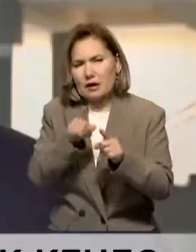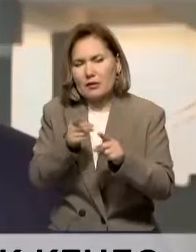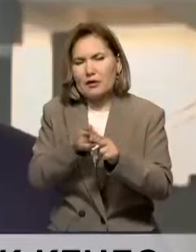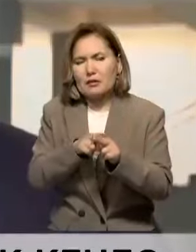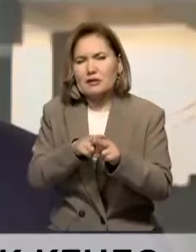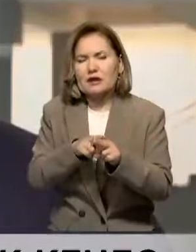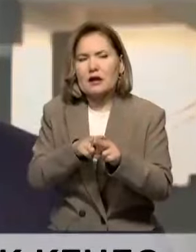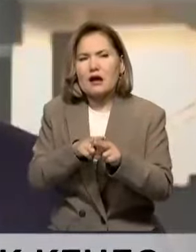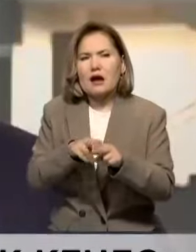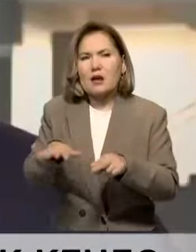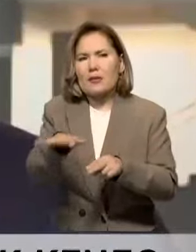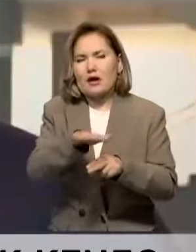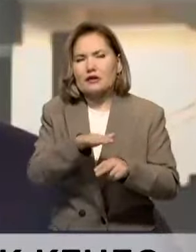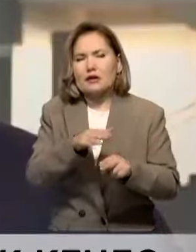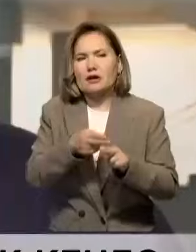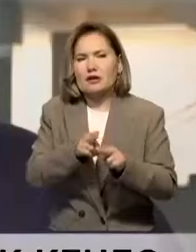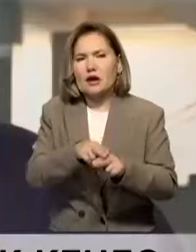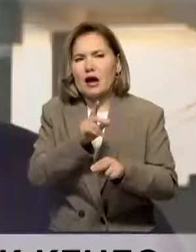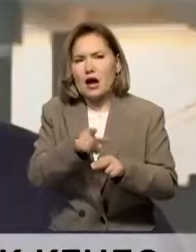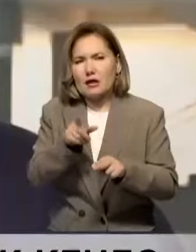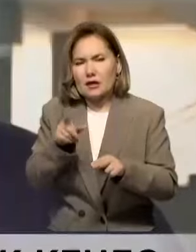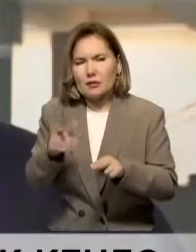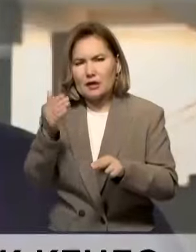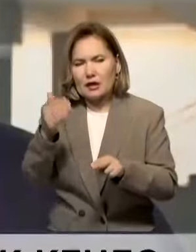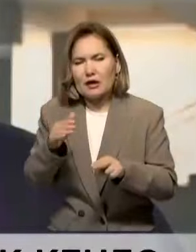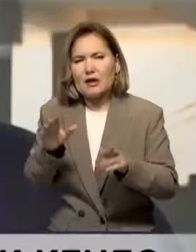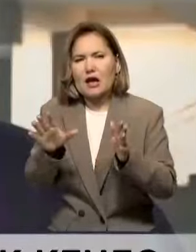объекттер тұрғындар мен тұтынушыларды